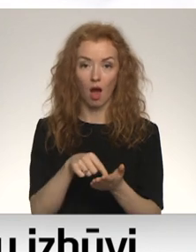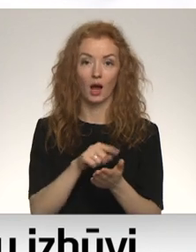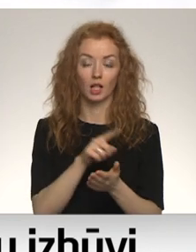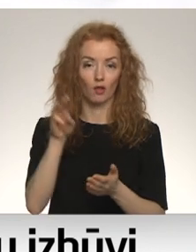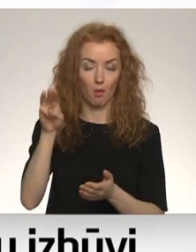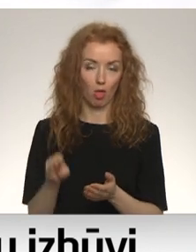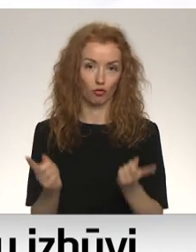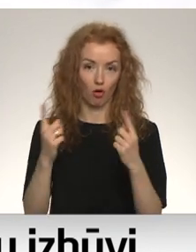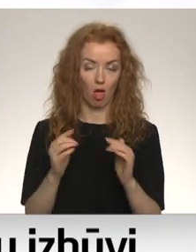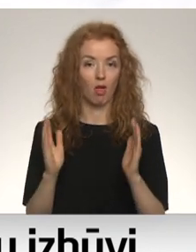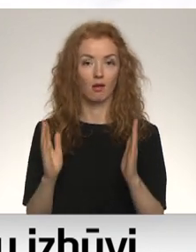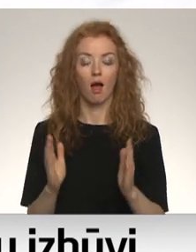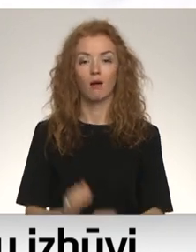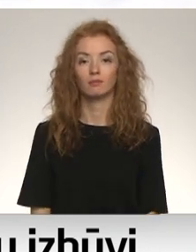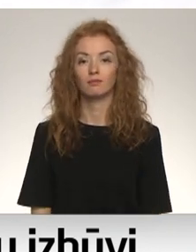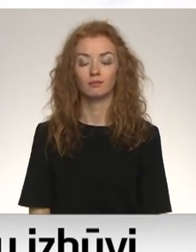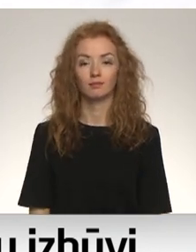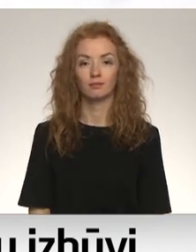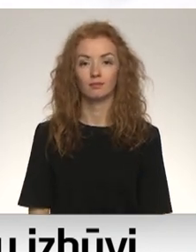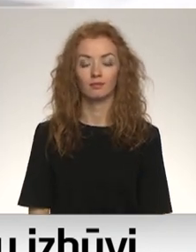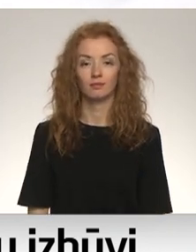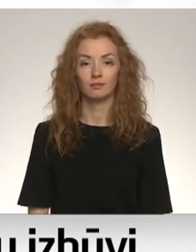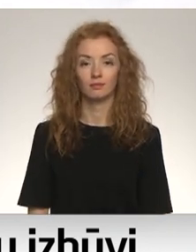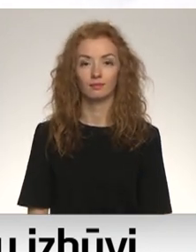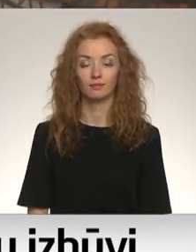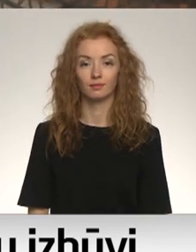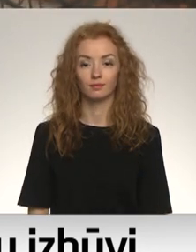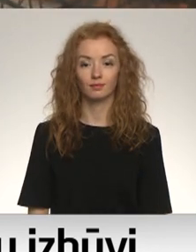laikā. Sandra Leitāne, Andris Pāns, Vidzemes televīzija.